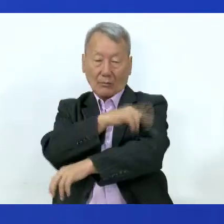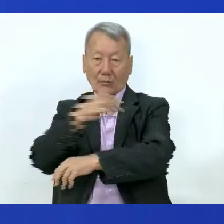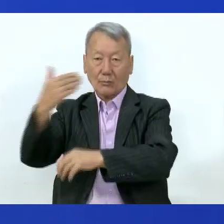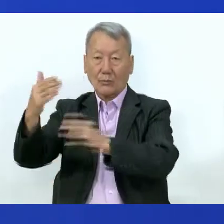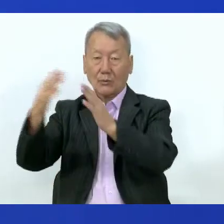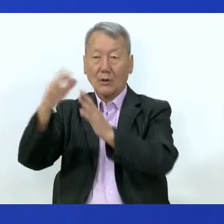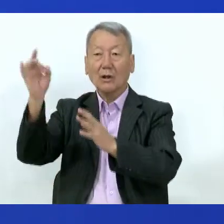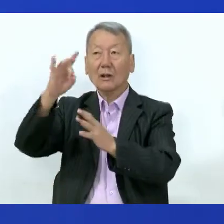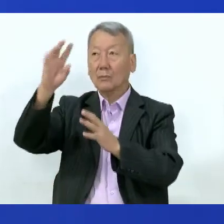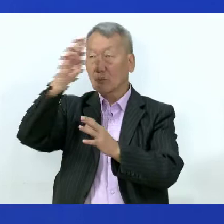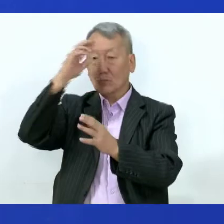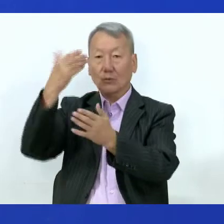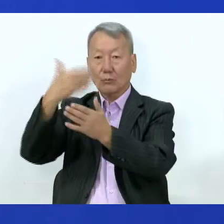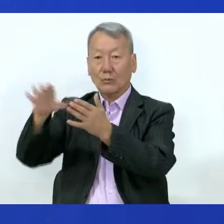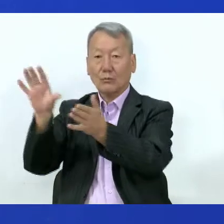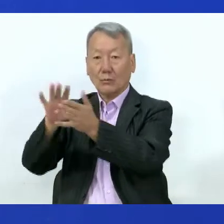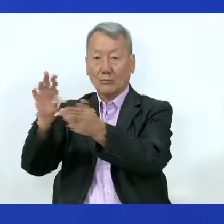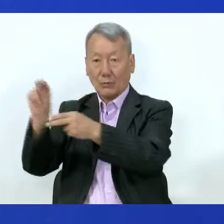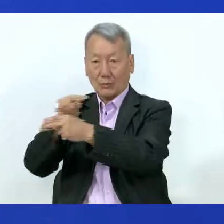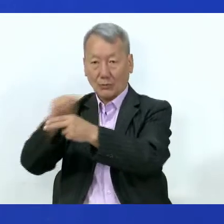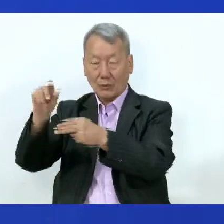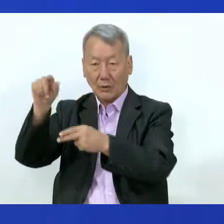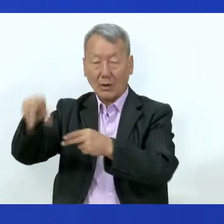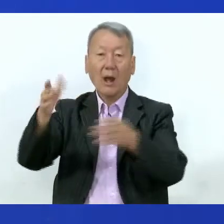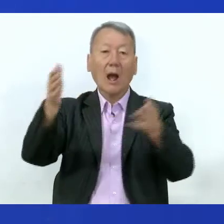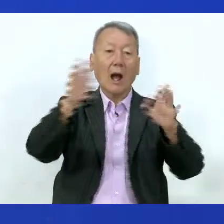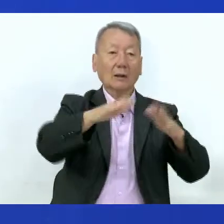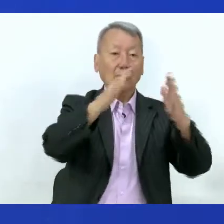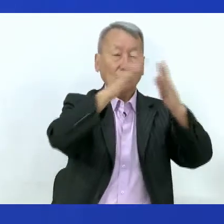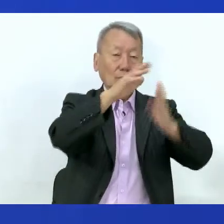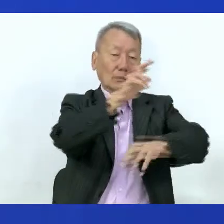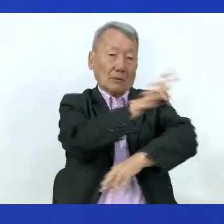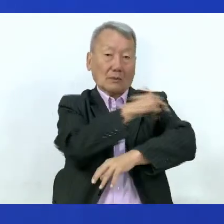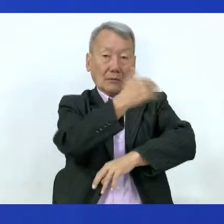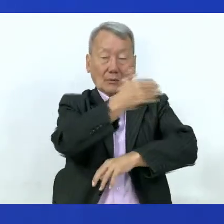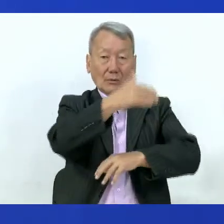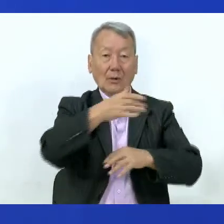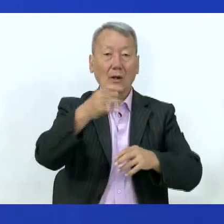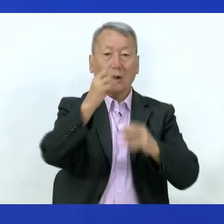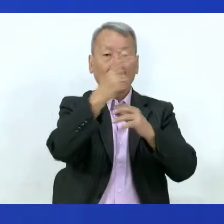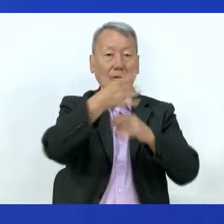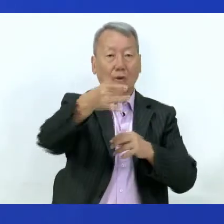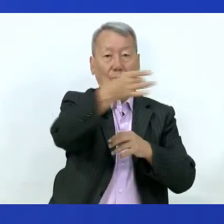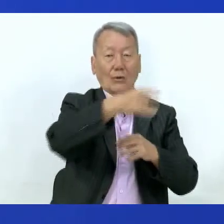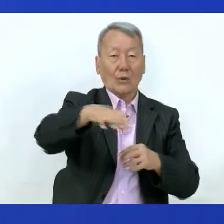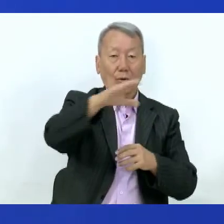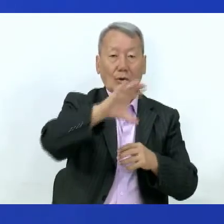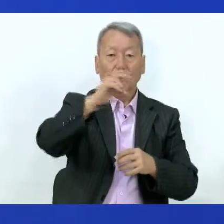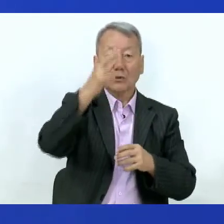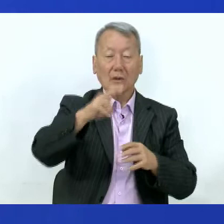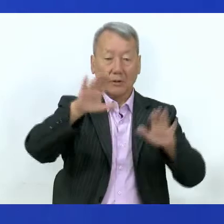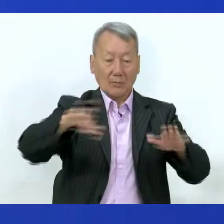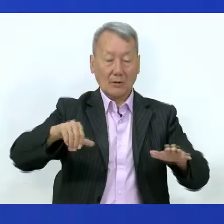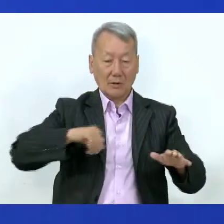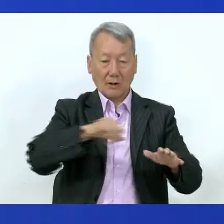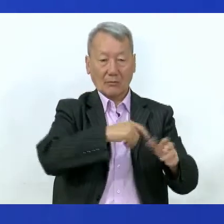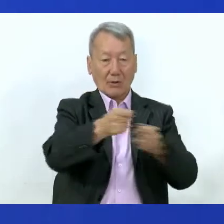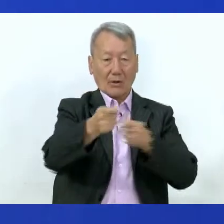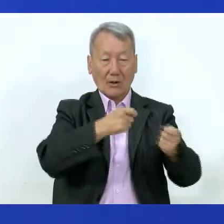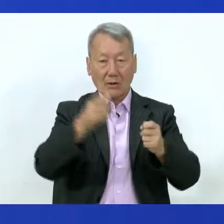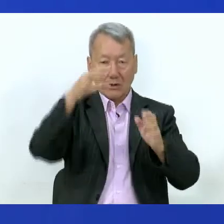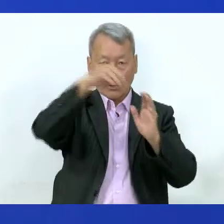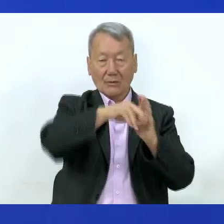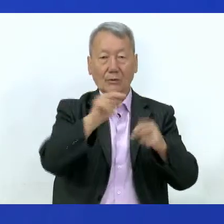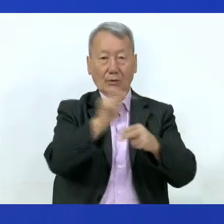бұл комиссиямінің қалған бұл комиссиямінің қалған комиссиямінің